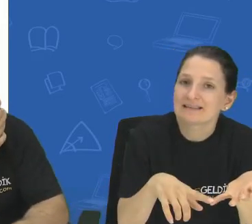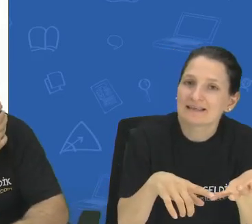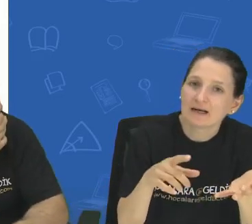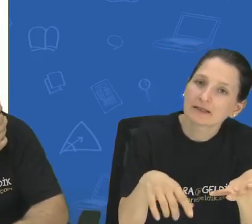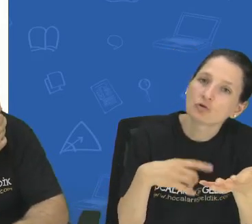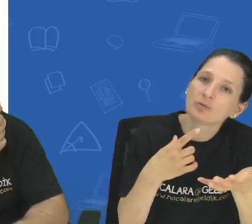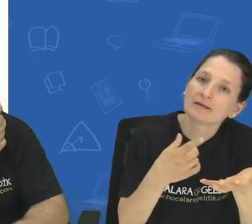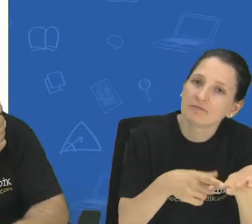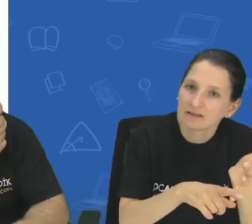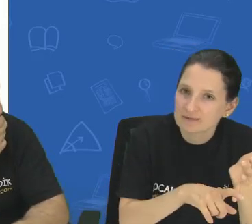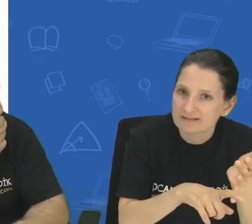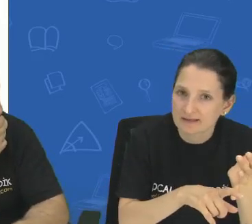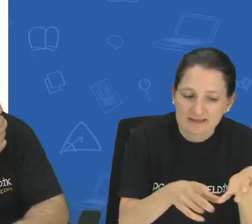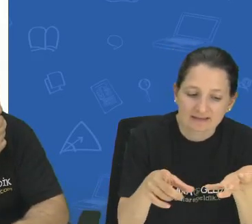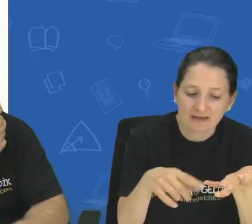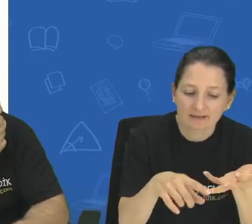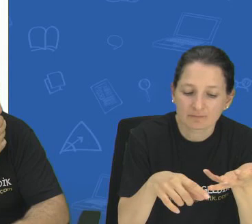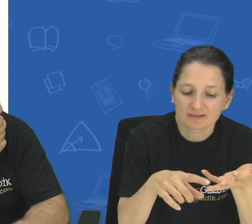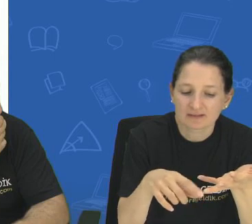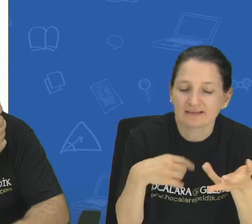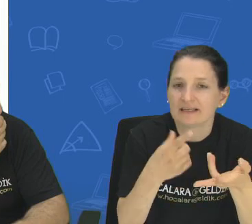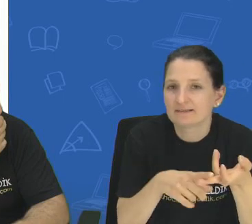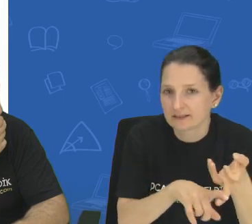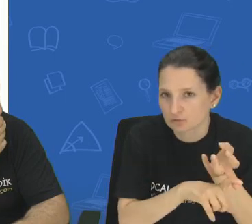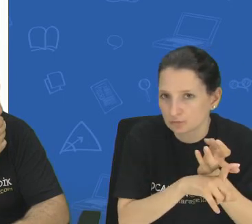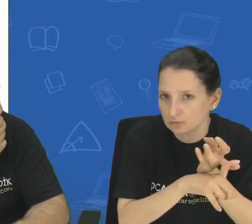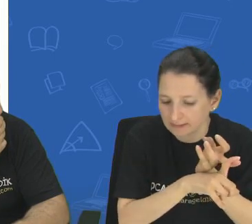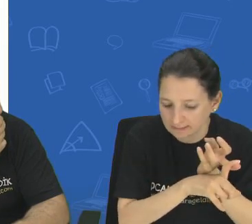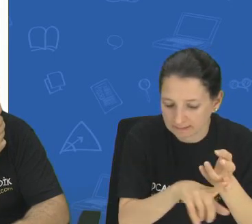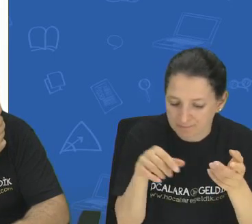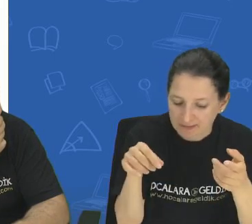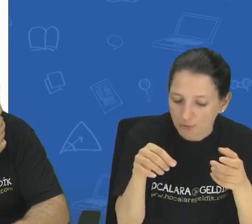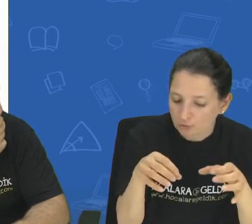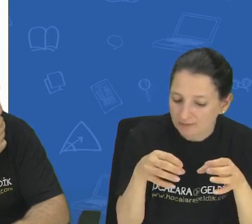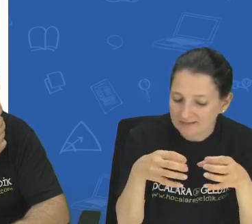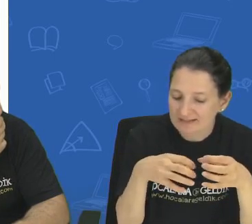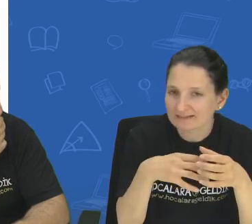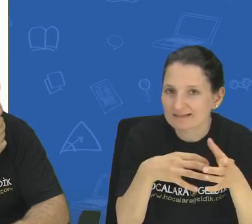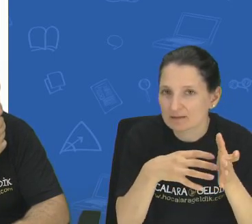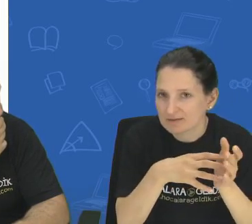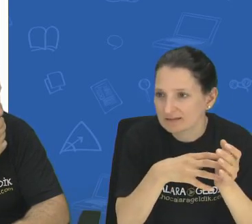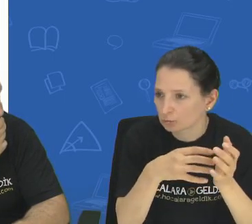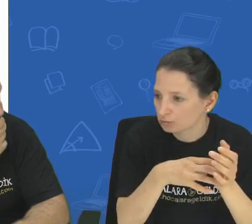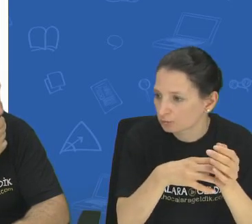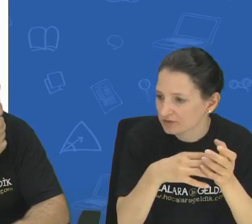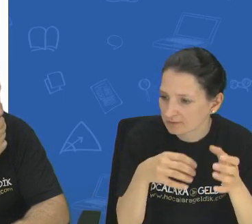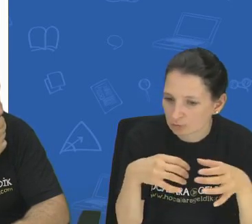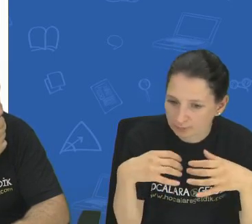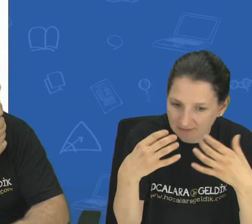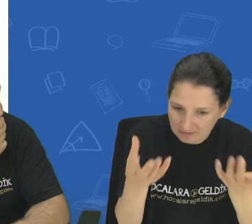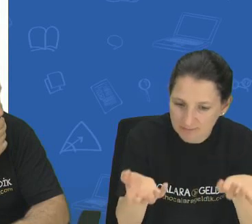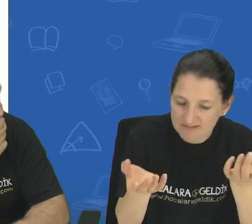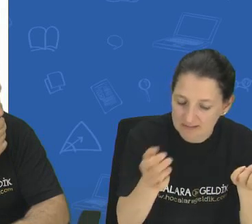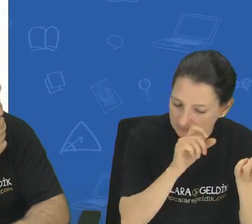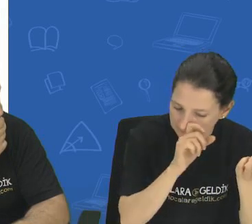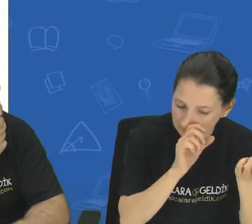hangi bitkiye hangi gübrenin verilmesi, ki hangi bitkinin neye ihtiyaç duyduğuyla alakalı. O gübrenin sentezlenmesi, oluşturulması ve